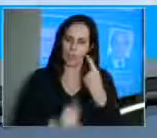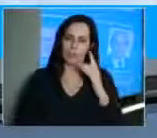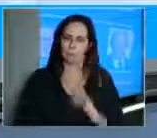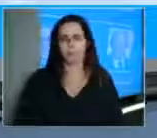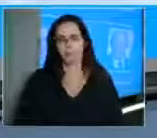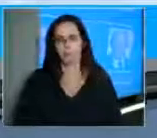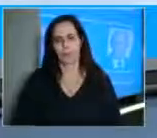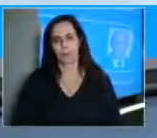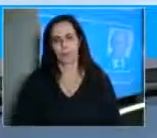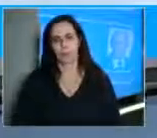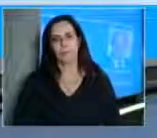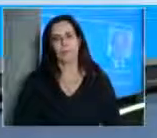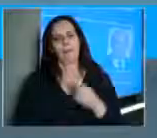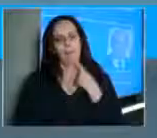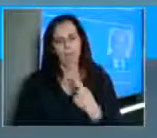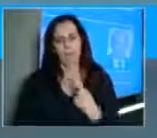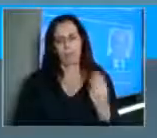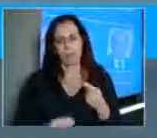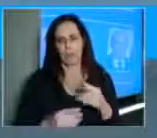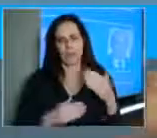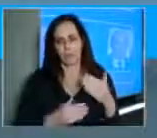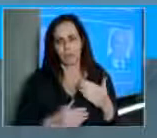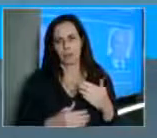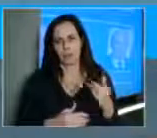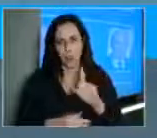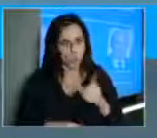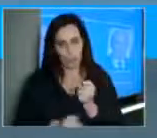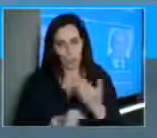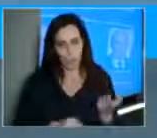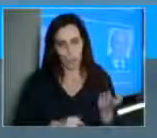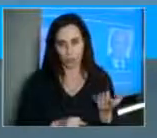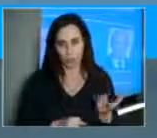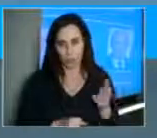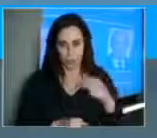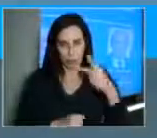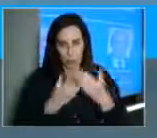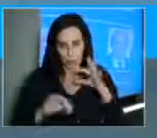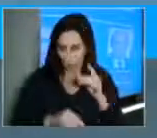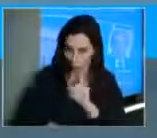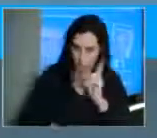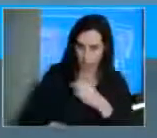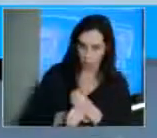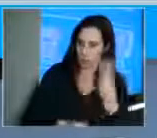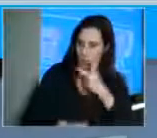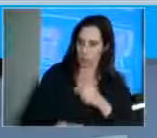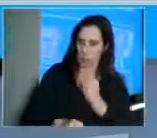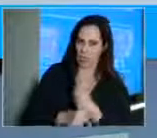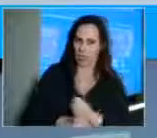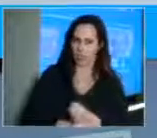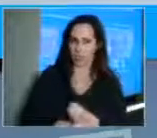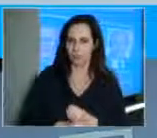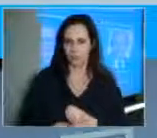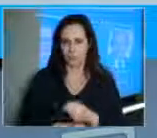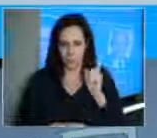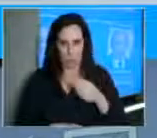והישגים ביטחוניים. העניין הסתייע, אז הוא לא צריך לעשות את זה, גם אם זה יומיים או שלושה או ארבעה ימים לפני בחירות. על אחת כמה